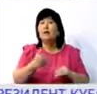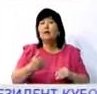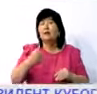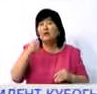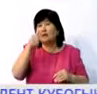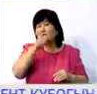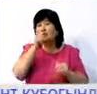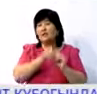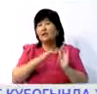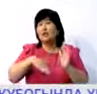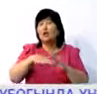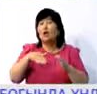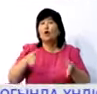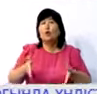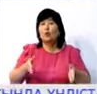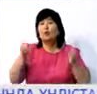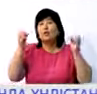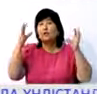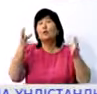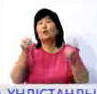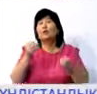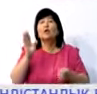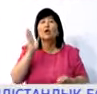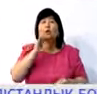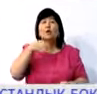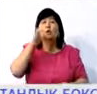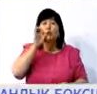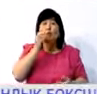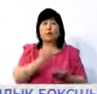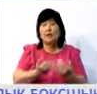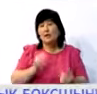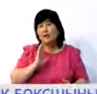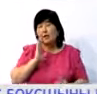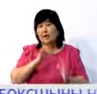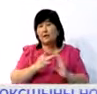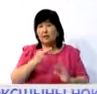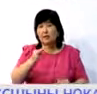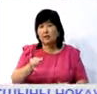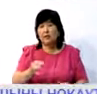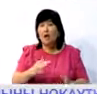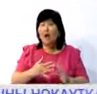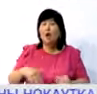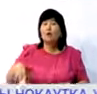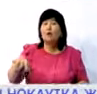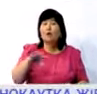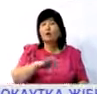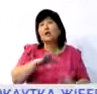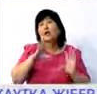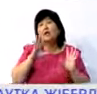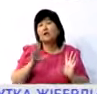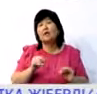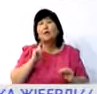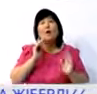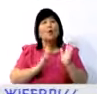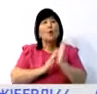келеді. Көше жарығы дегендей, одан бөлек аяқ су мәселесі қазіргі таңда елді мекен аудан бойынша жалпы